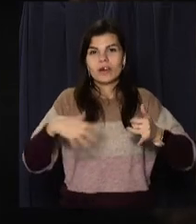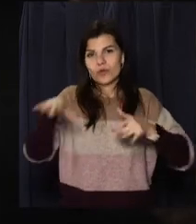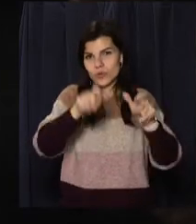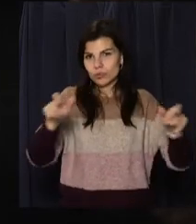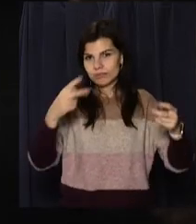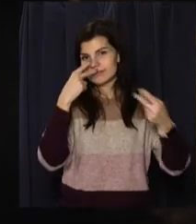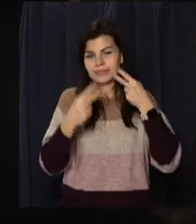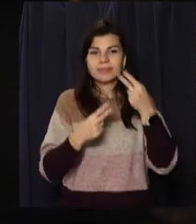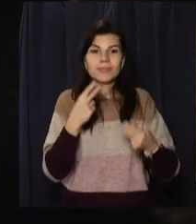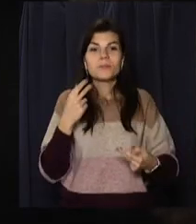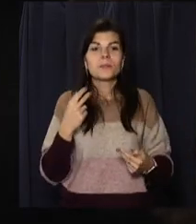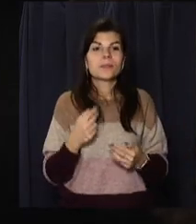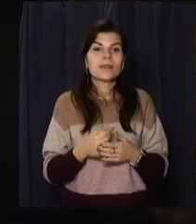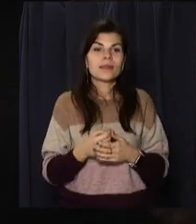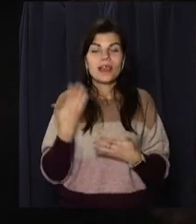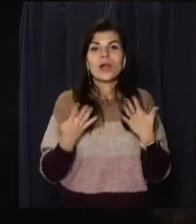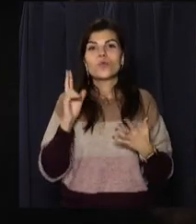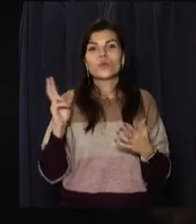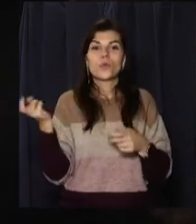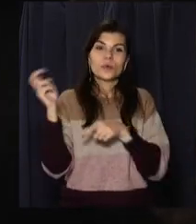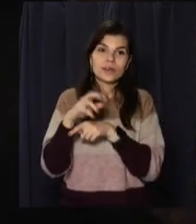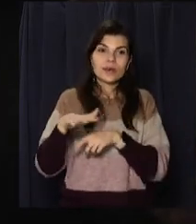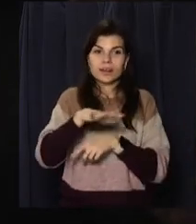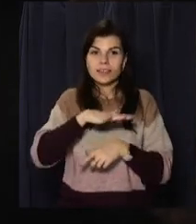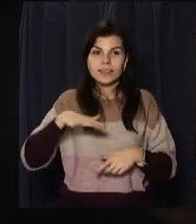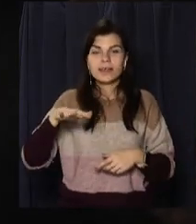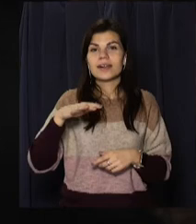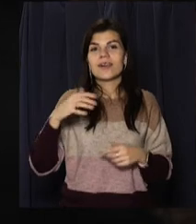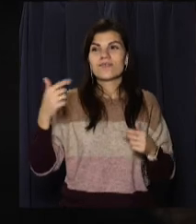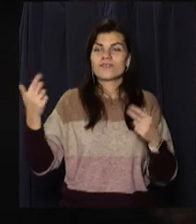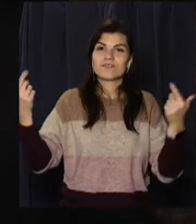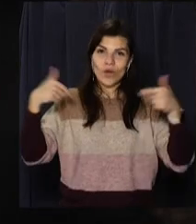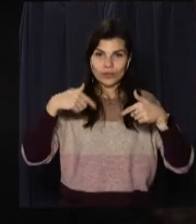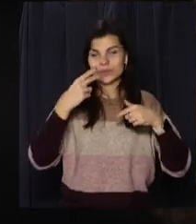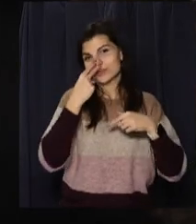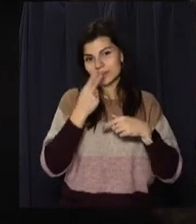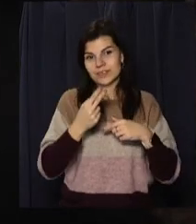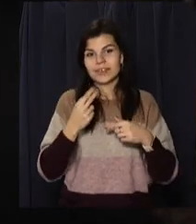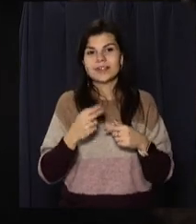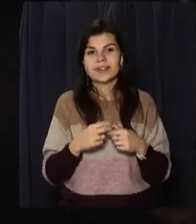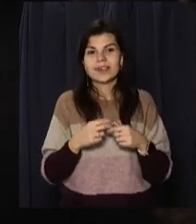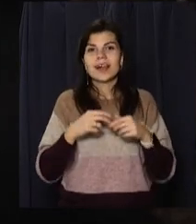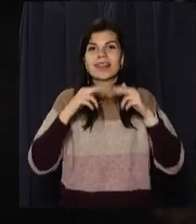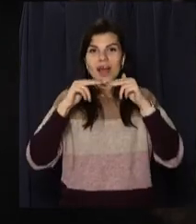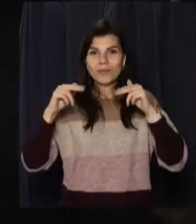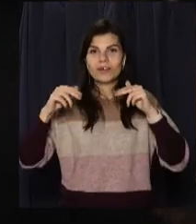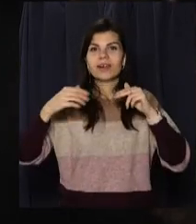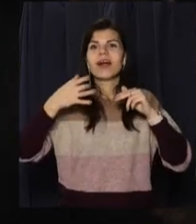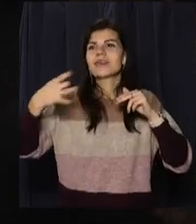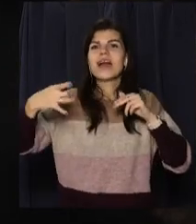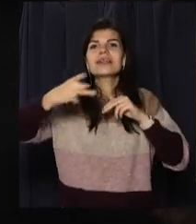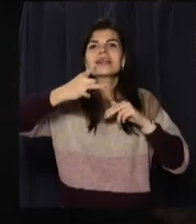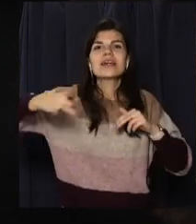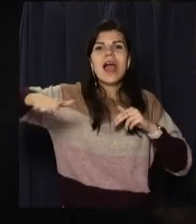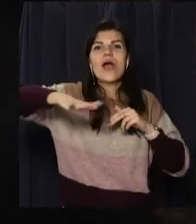Тобто, если взять, например, у нас на жилмассиве Західний ялинка, в Придніпровському парку ялинка, в Амурському сквері